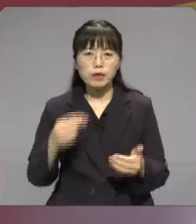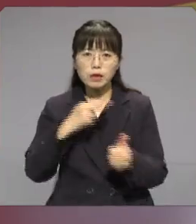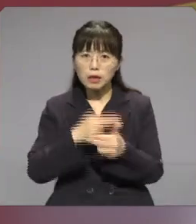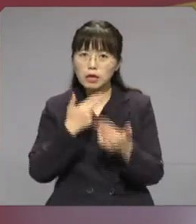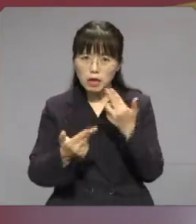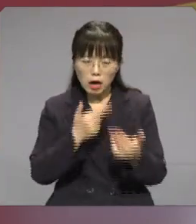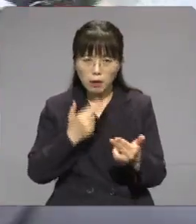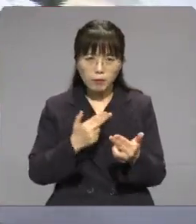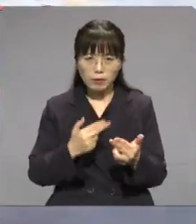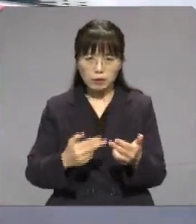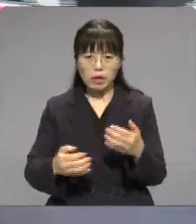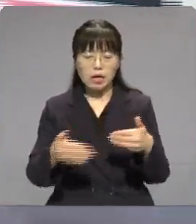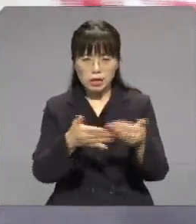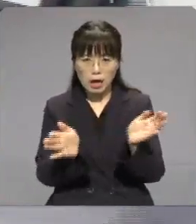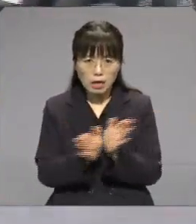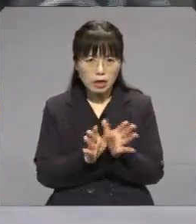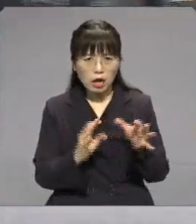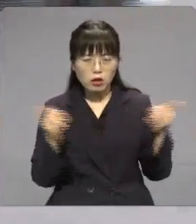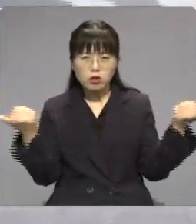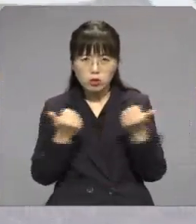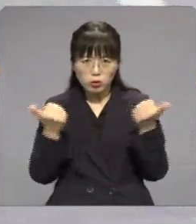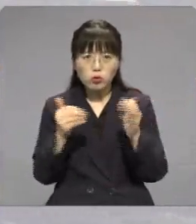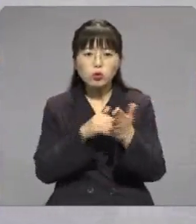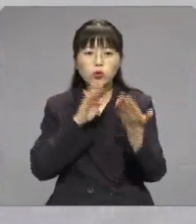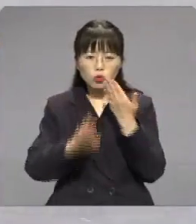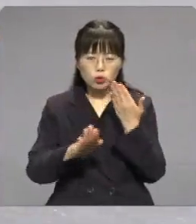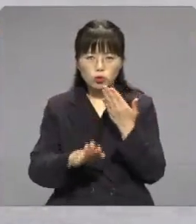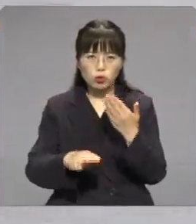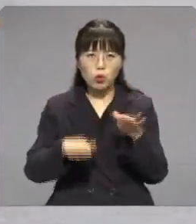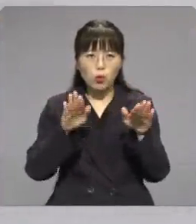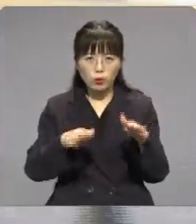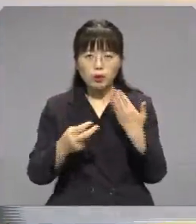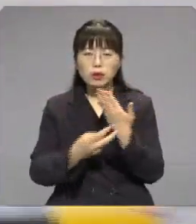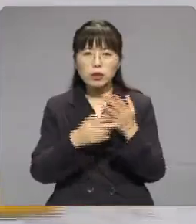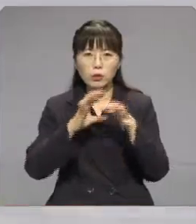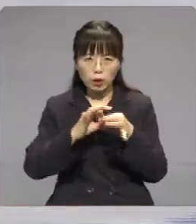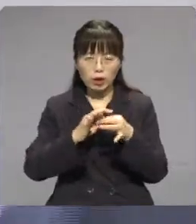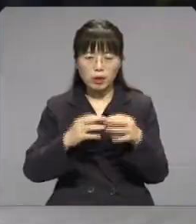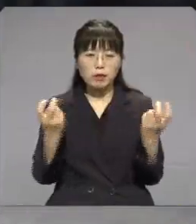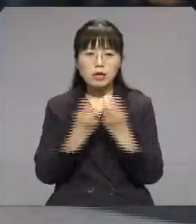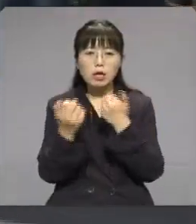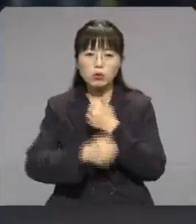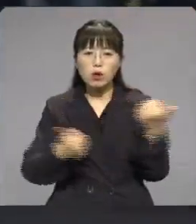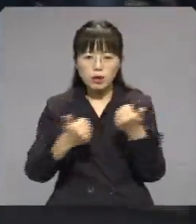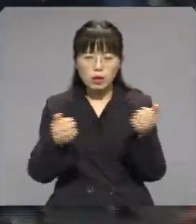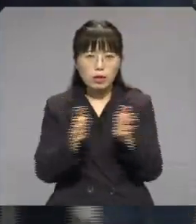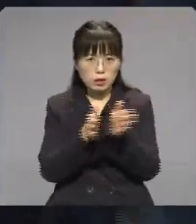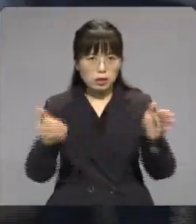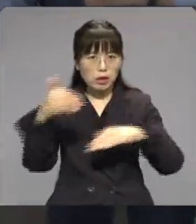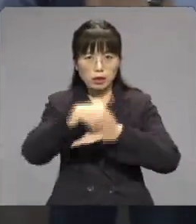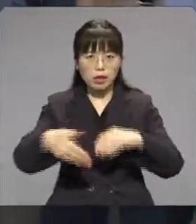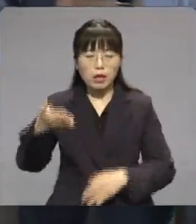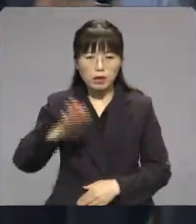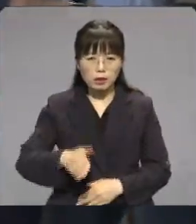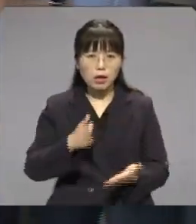의협은 의대 교수 단체들과 연속 회의를 한 후 내일 범의료계 대책위원회를 출범시킬